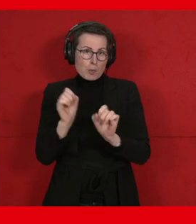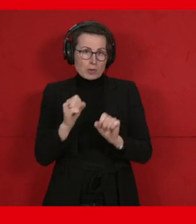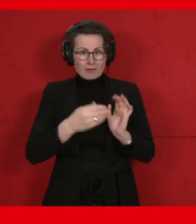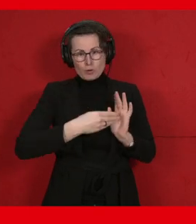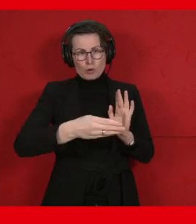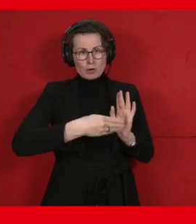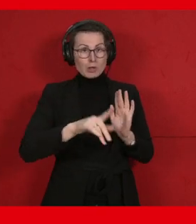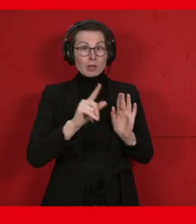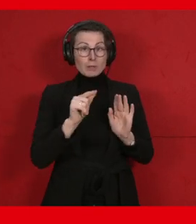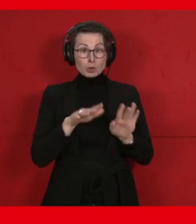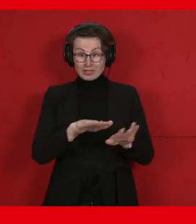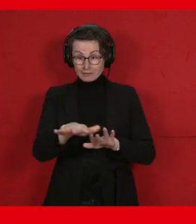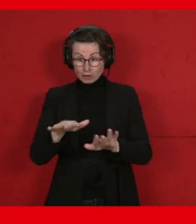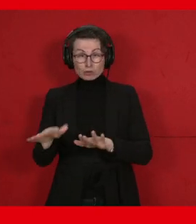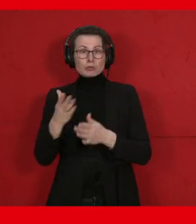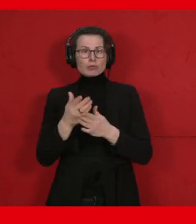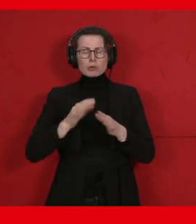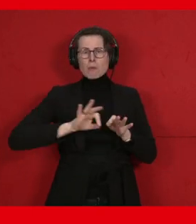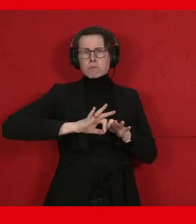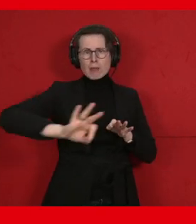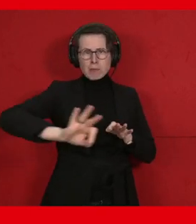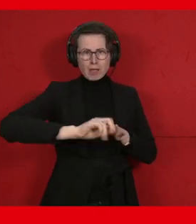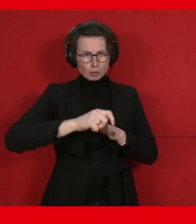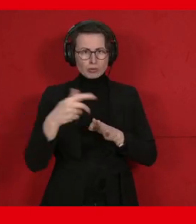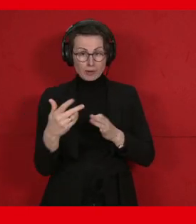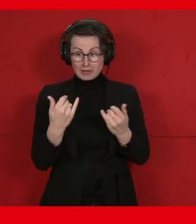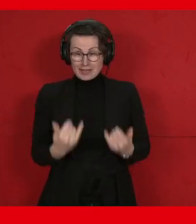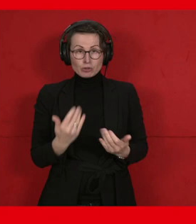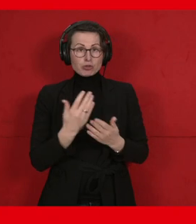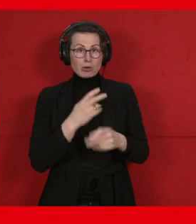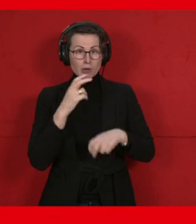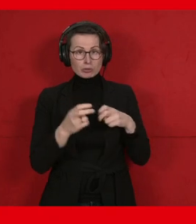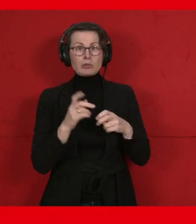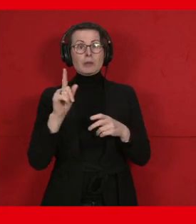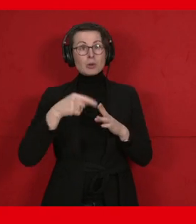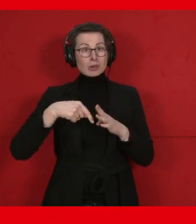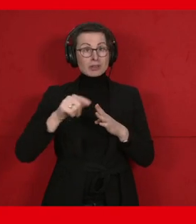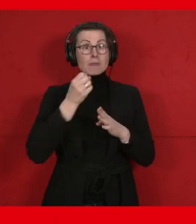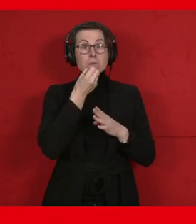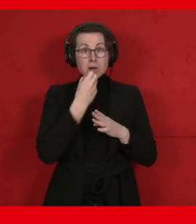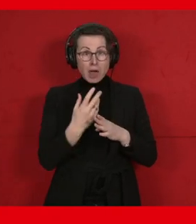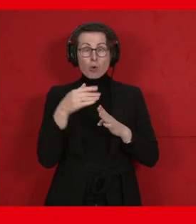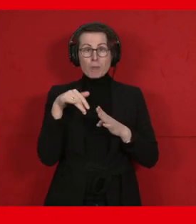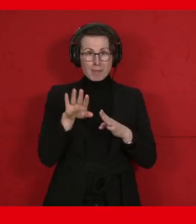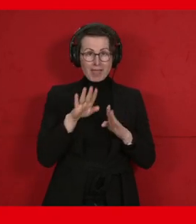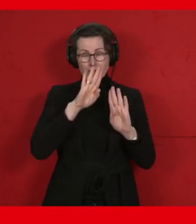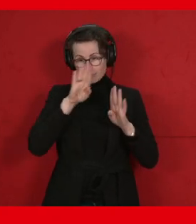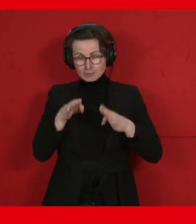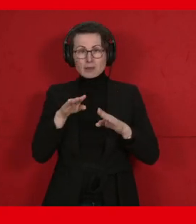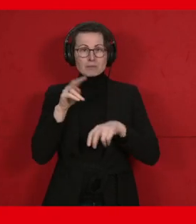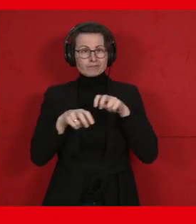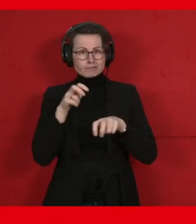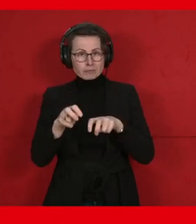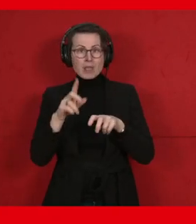schon die bestehende Infrastruktur teilweise nutzen, Pipelines, um eben dann auch blauen Wasserstoff in größeren Mengen einzusetzen und auch diese Transformation